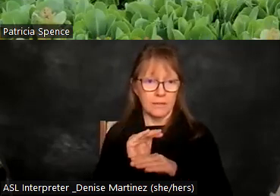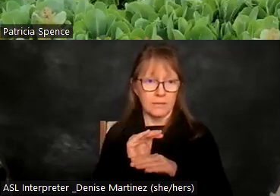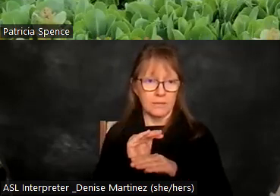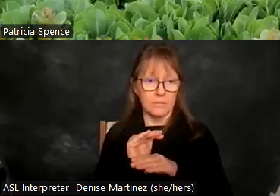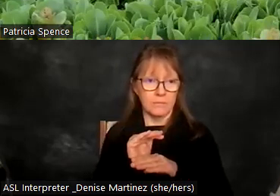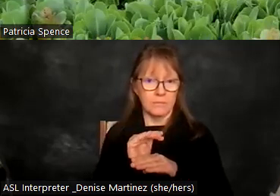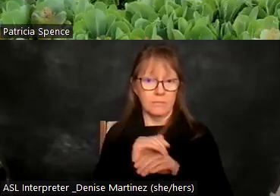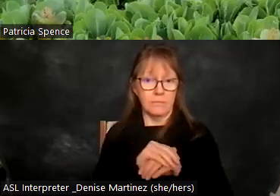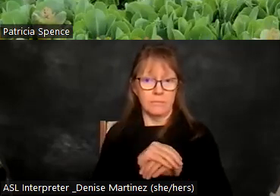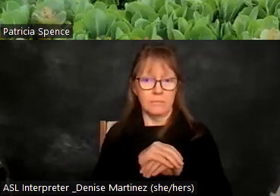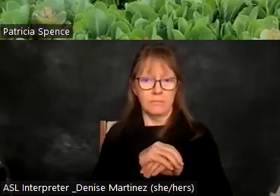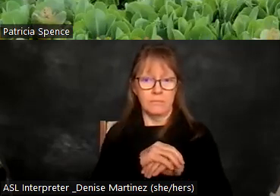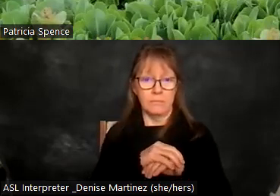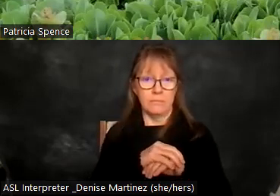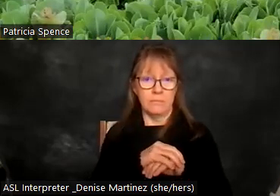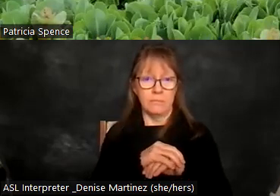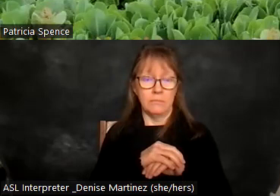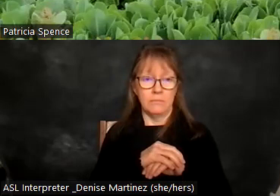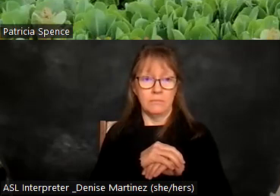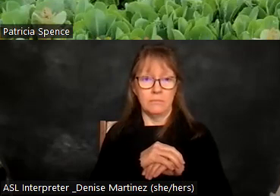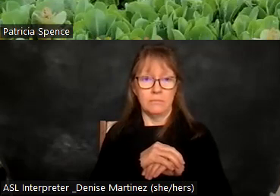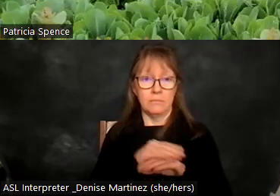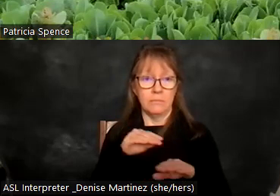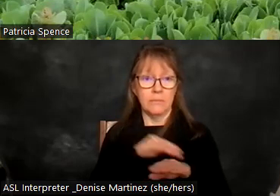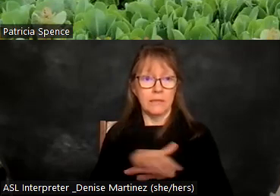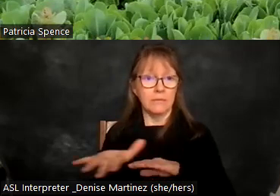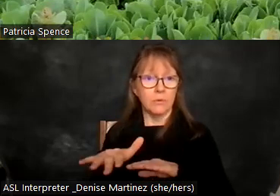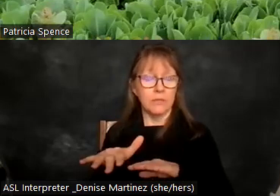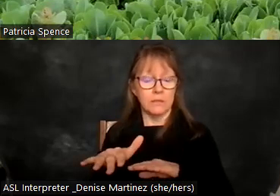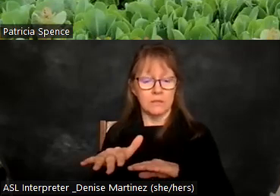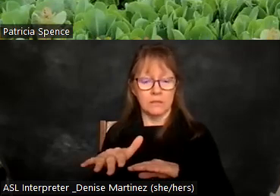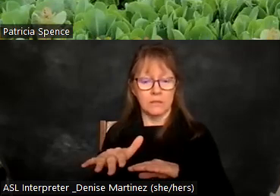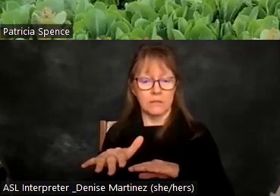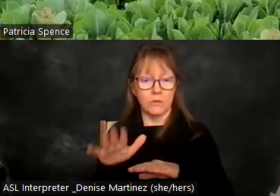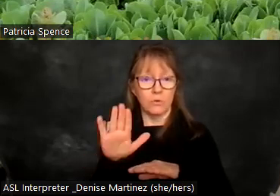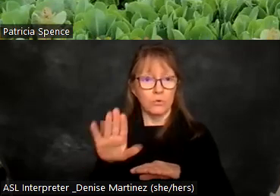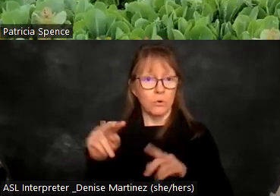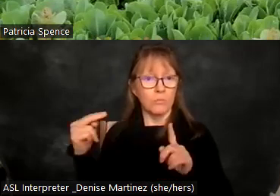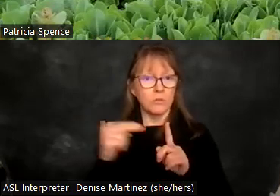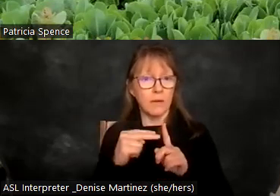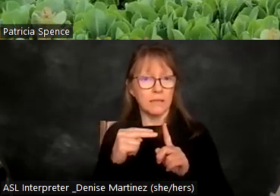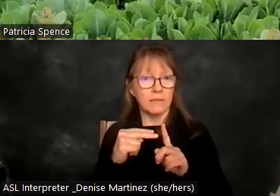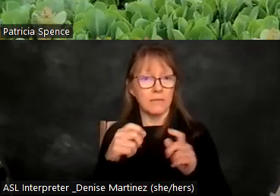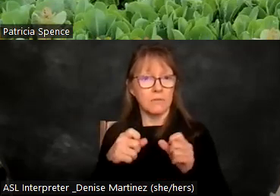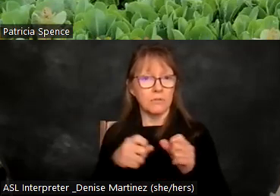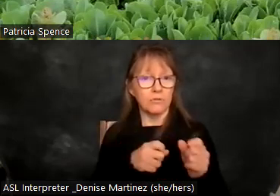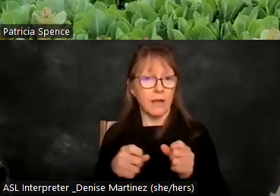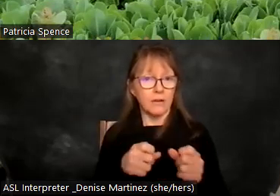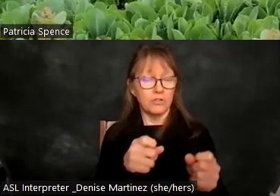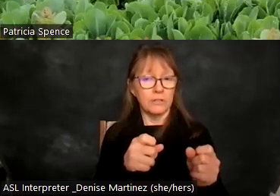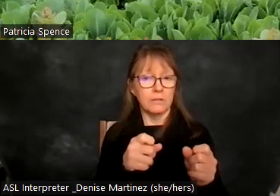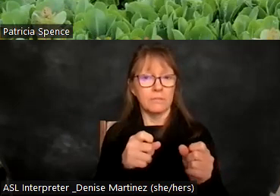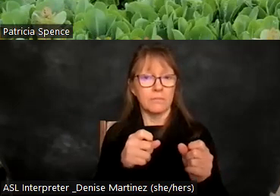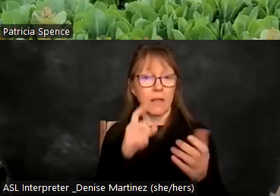souhait, that's influenced the way that they've qui looked at the strategy. influencer façon de I've regarder noticed a few stratégie à moi